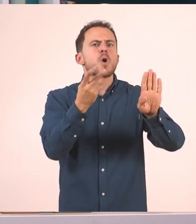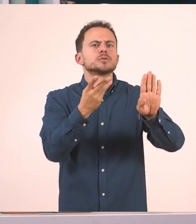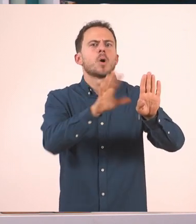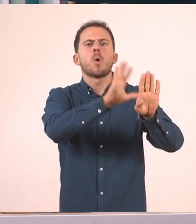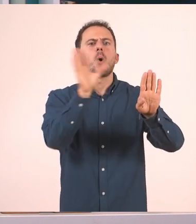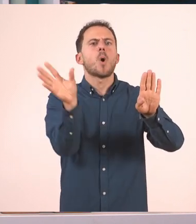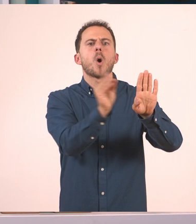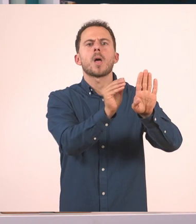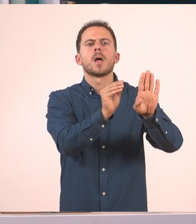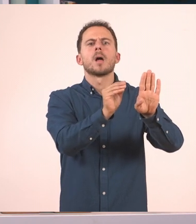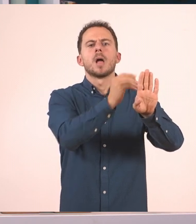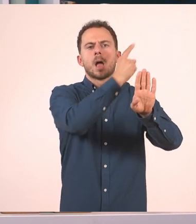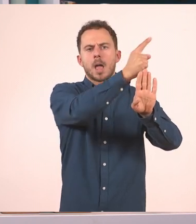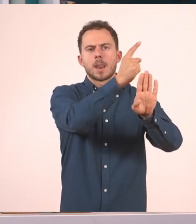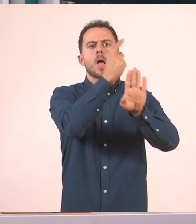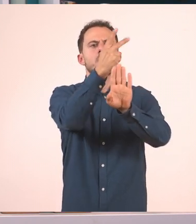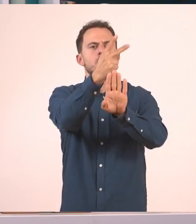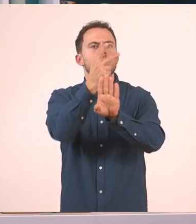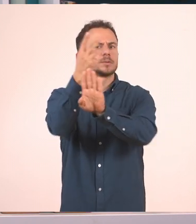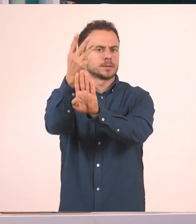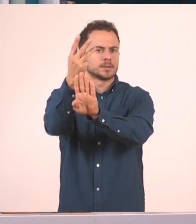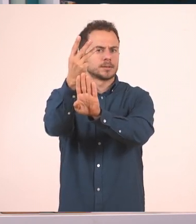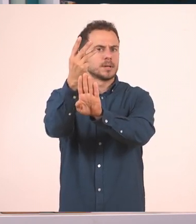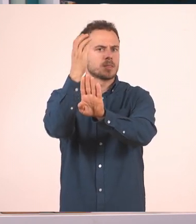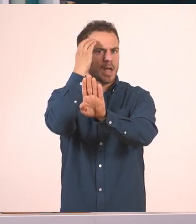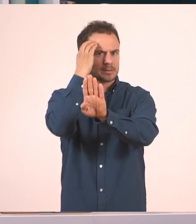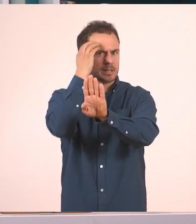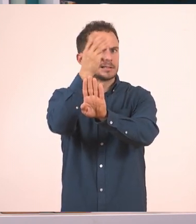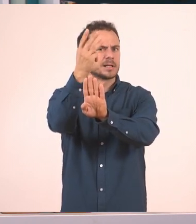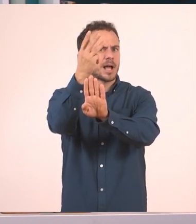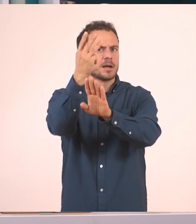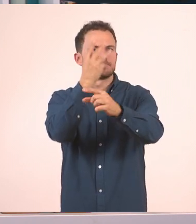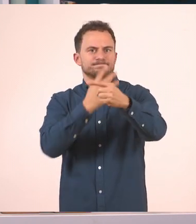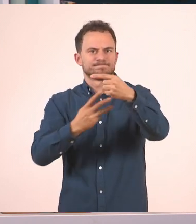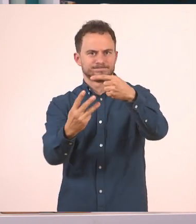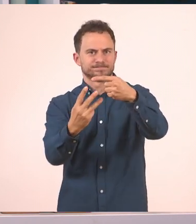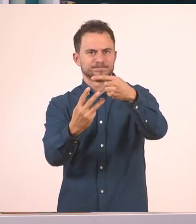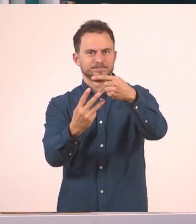1, 2, 3. Θυμάστε που το γράφαμε το 3. Πολύ σωστά. Στον παρονομαστή.